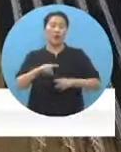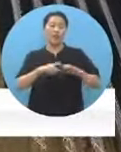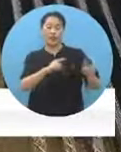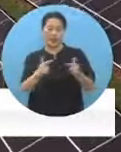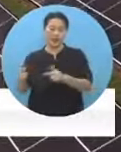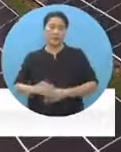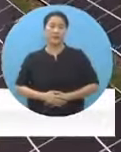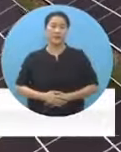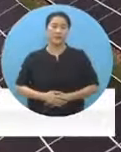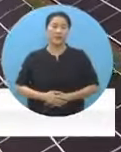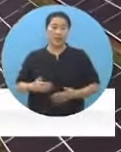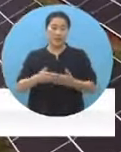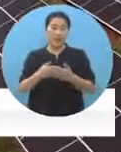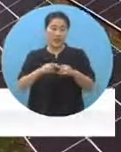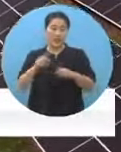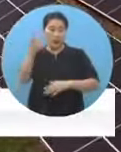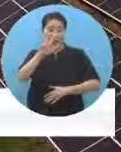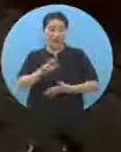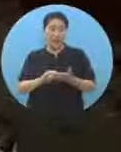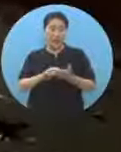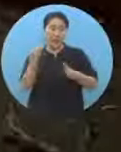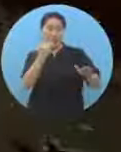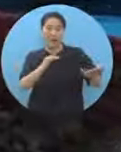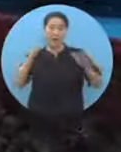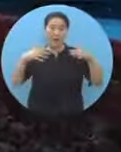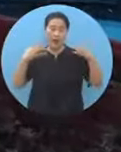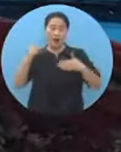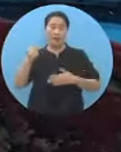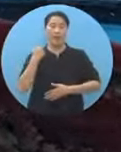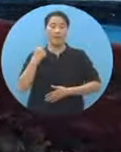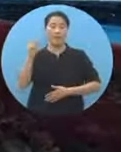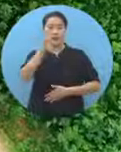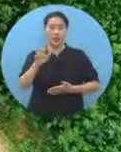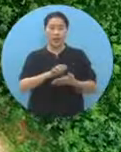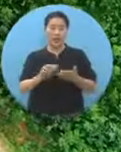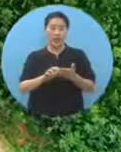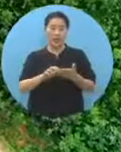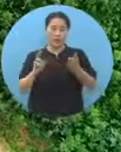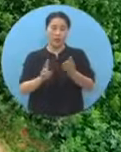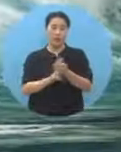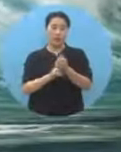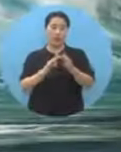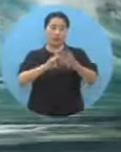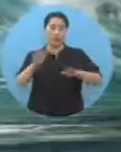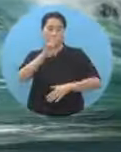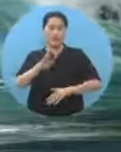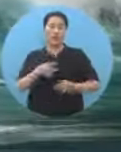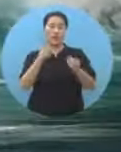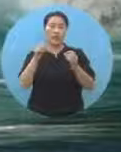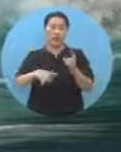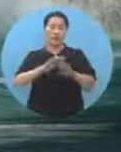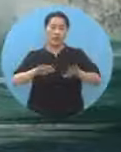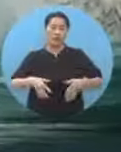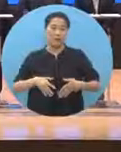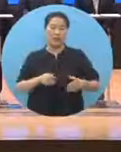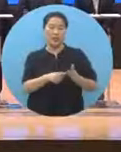블루에너지입니다. 블루에너지는 재생에너지 발전량, 해상풍력 잠재량 전국 1위인 전남의 자연 조건 등 기존